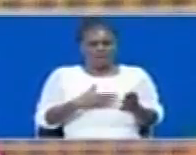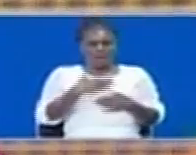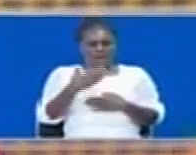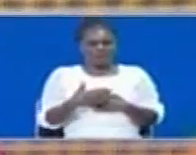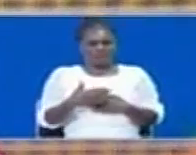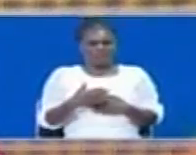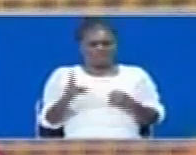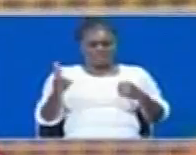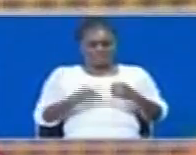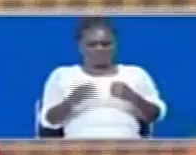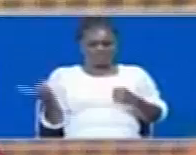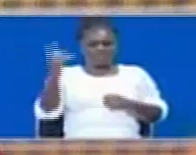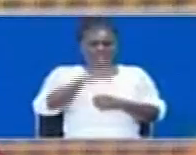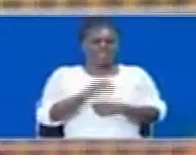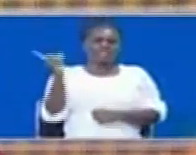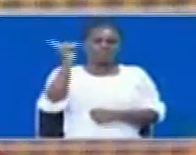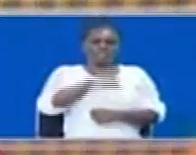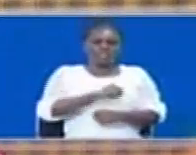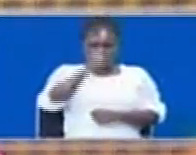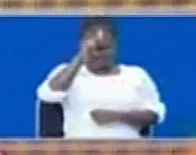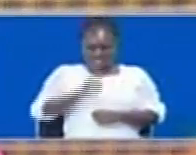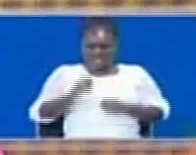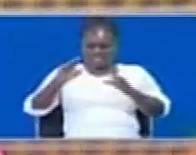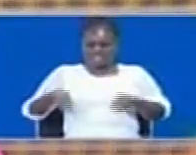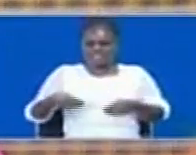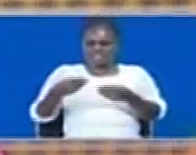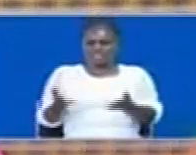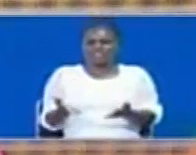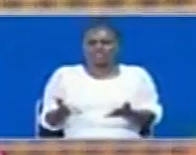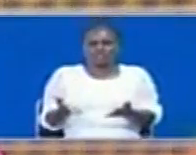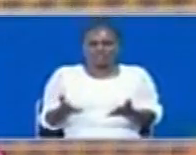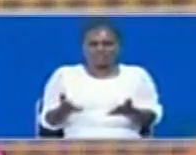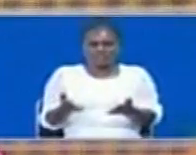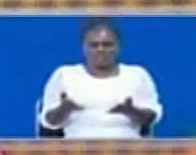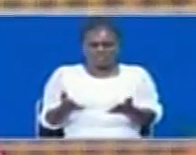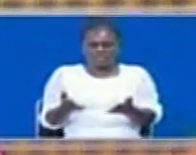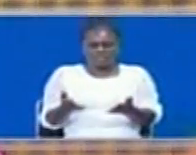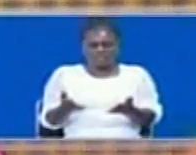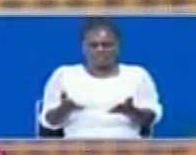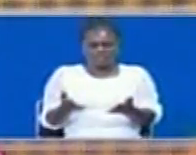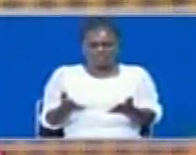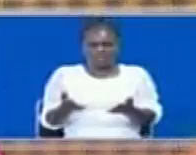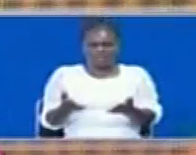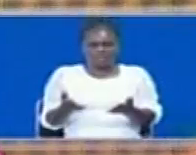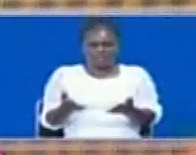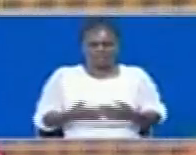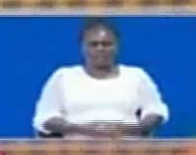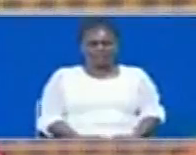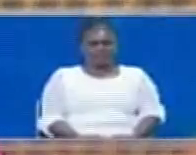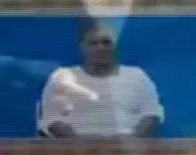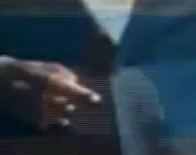siku saba waliokuwa wamepewa na jaji wa mahakama inayoshughulikia masuala ya wafanyikazi Helen Wasilwa.